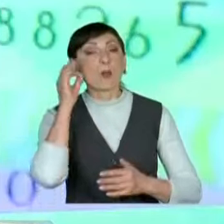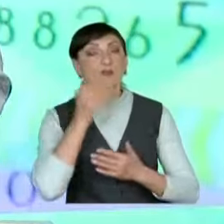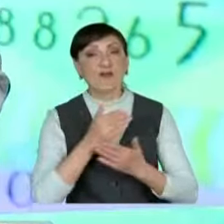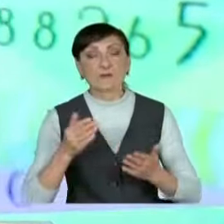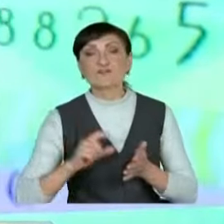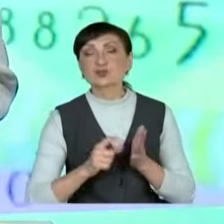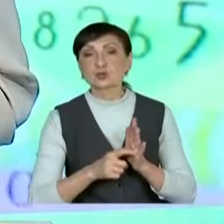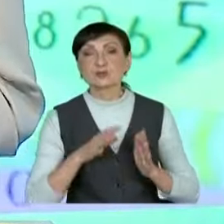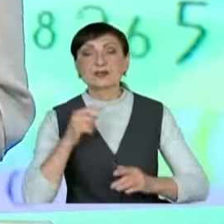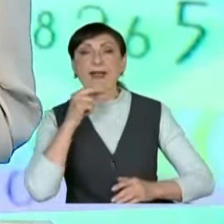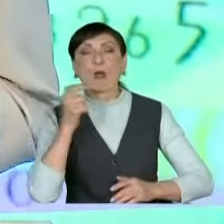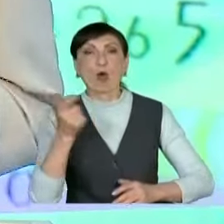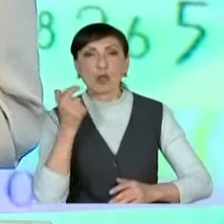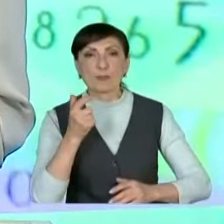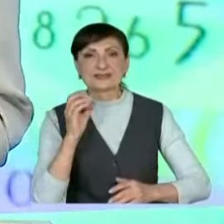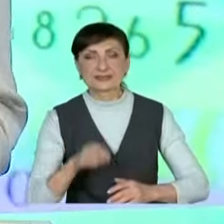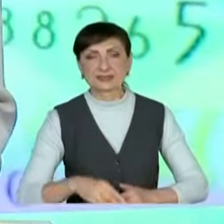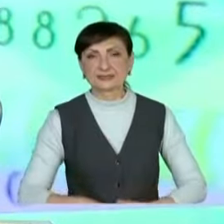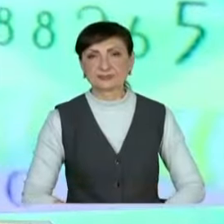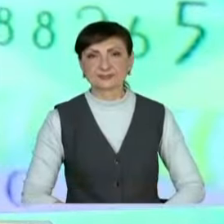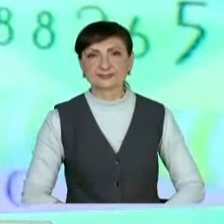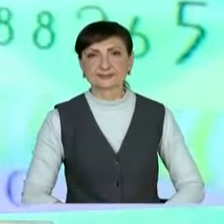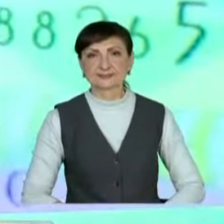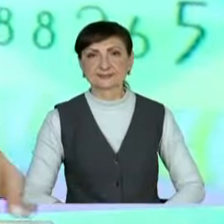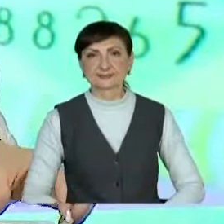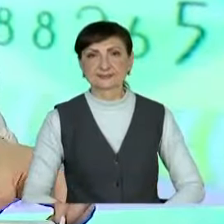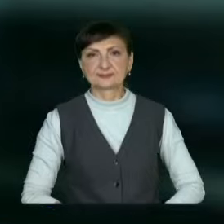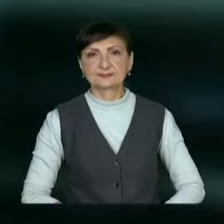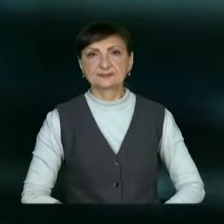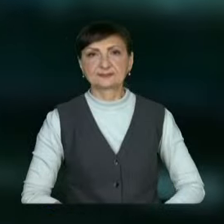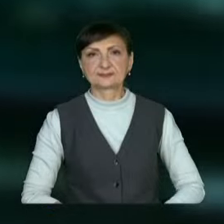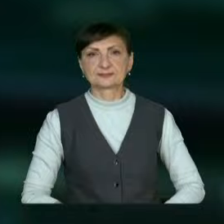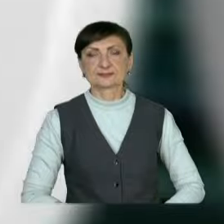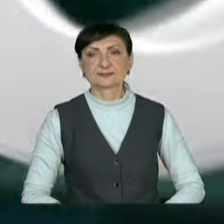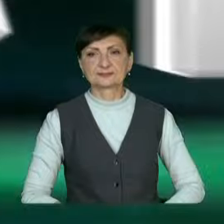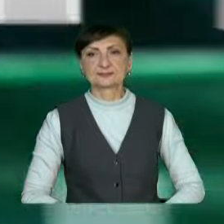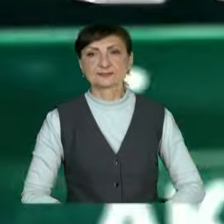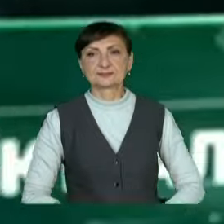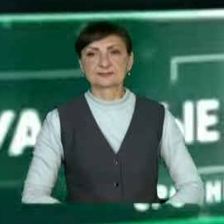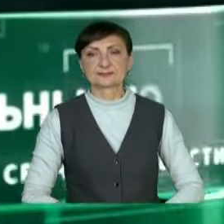студии был экономист Умаров Бахаджан Серикбаевич.